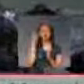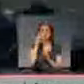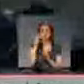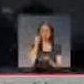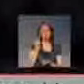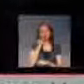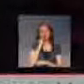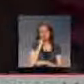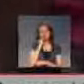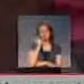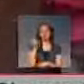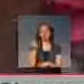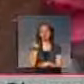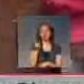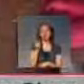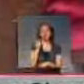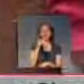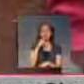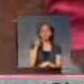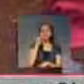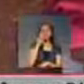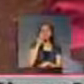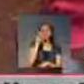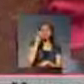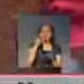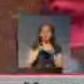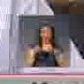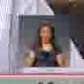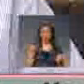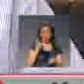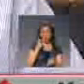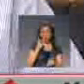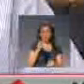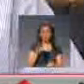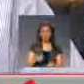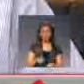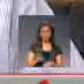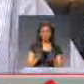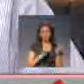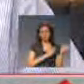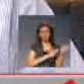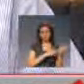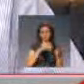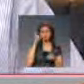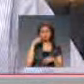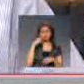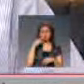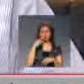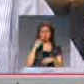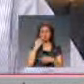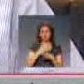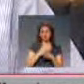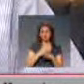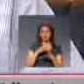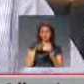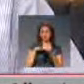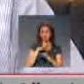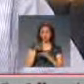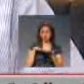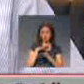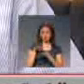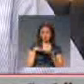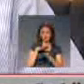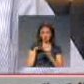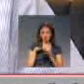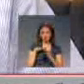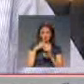الوقت، عايزين المجاري بس، مش عايزين حاجه منهم الا المجاري. بدأنا مع الجهاز التنفيذي، وكانت المشكلة مع الجهاز التنفيذي هي وجود